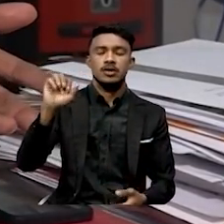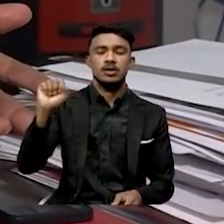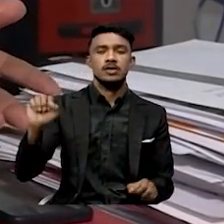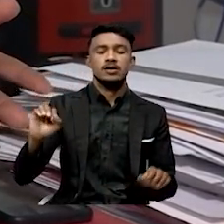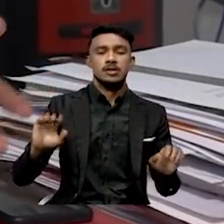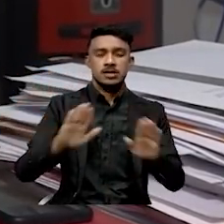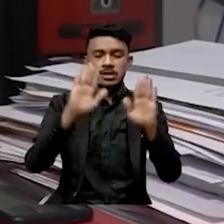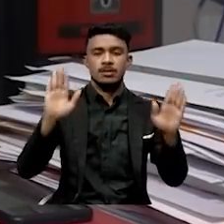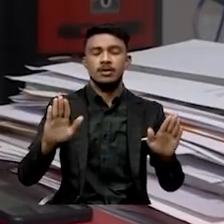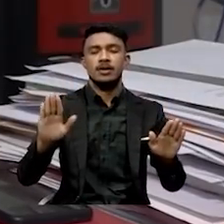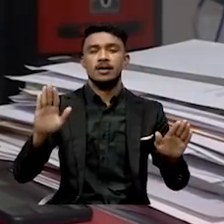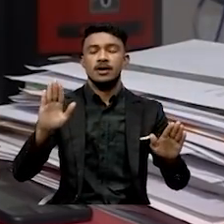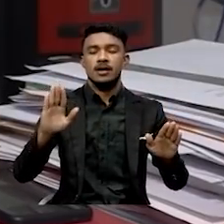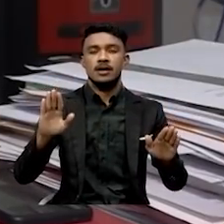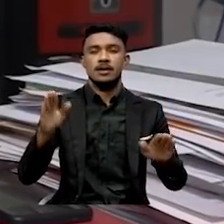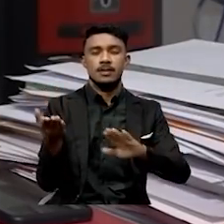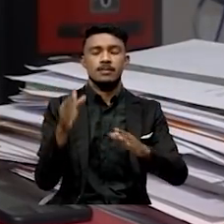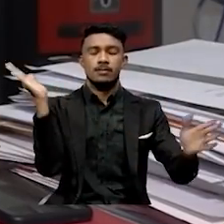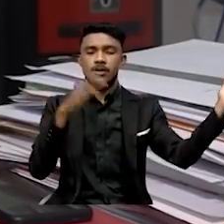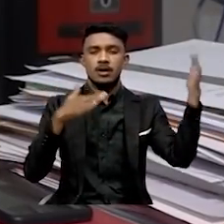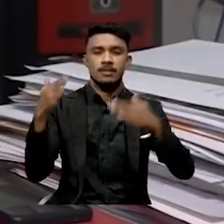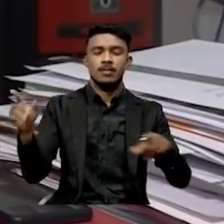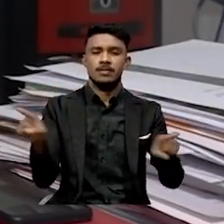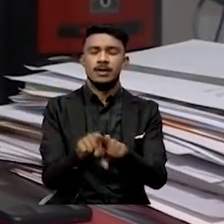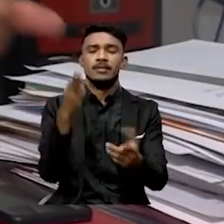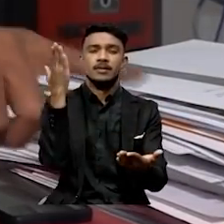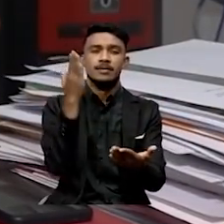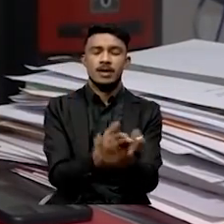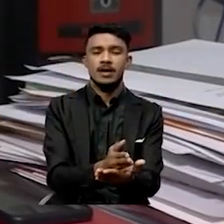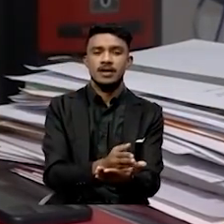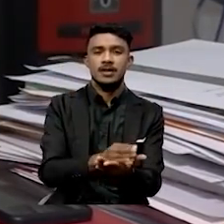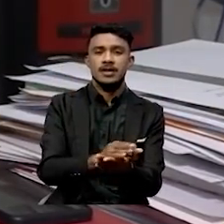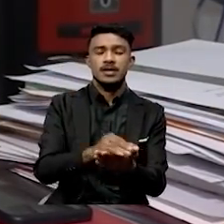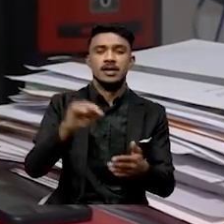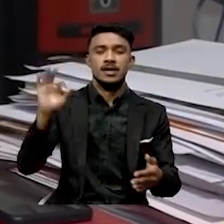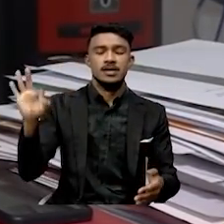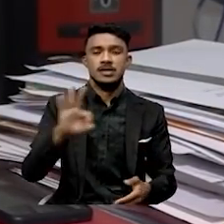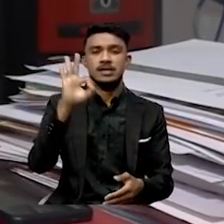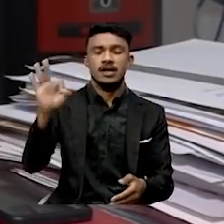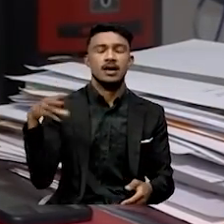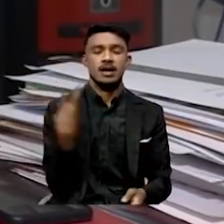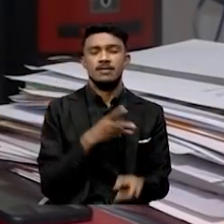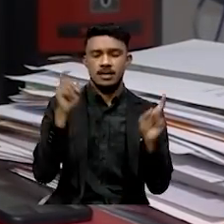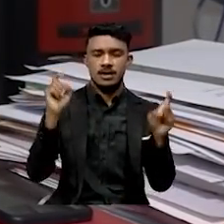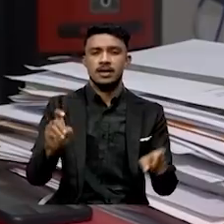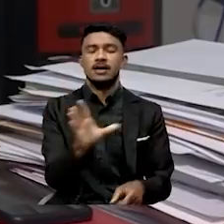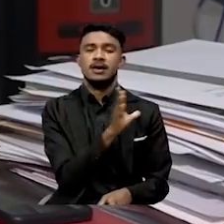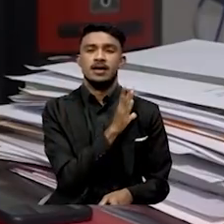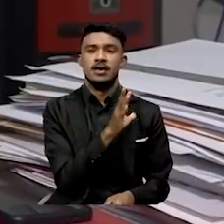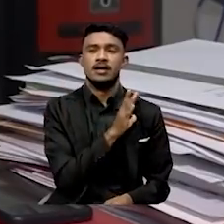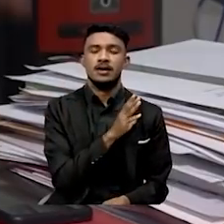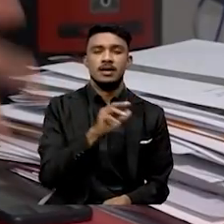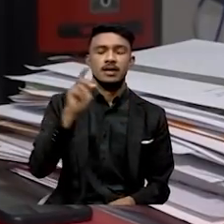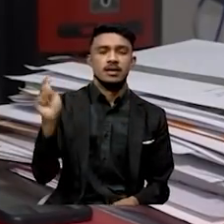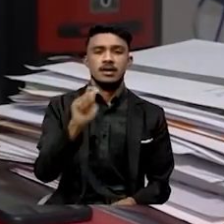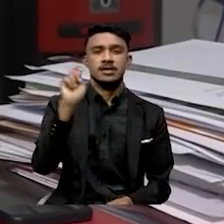mane se mate ya sab sesta ami la bele halo prosesu ya kuarta o kinta ten ke heito ne lorong sai dene ma foi prosesu